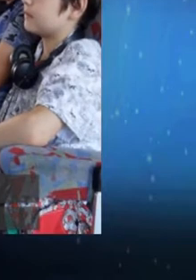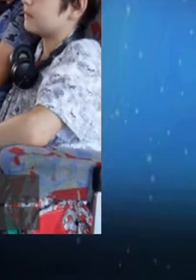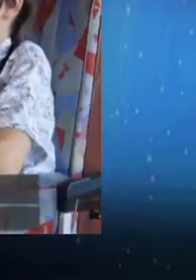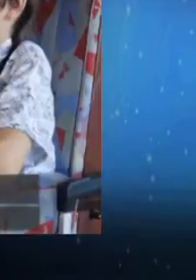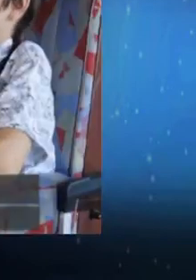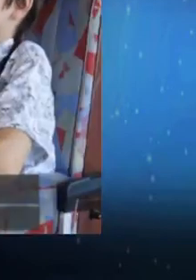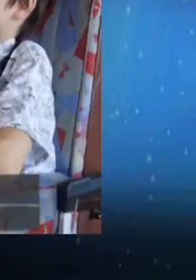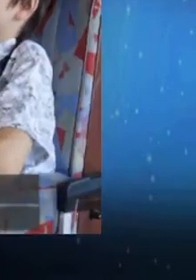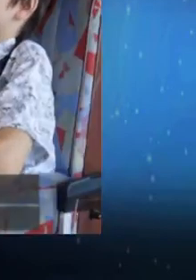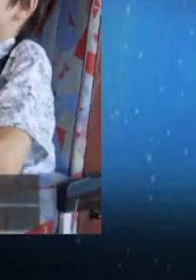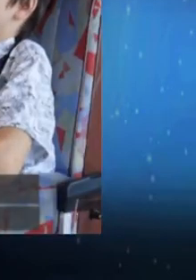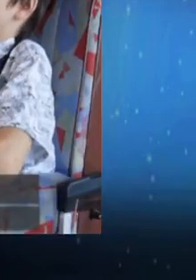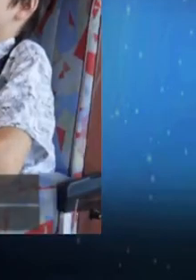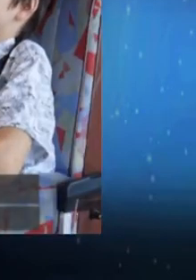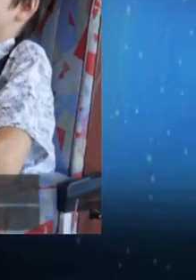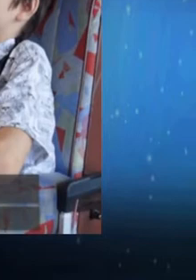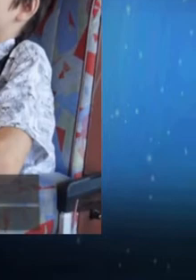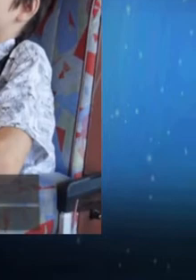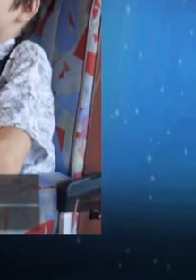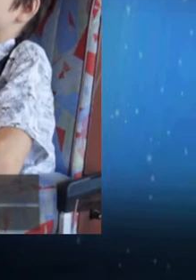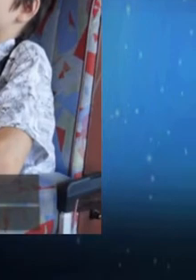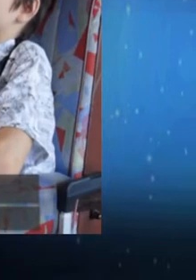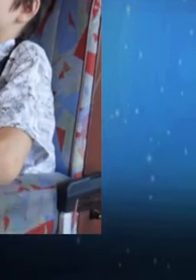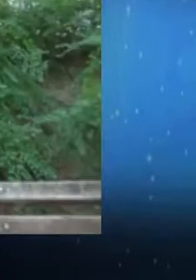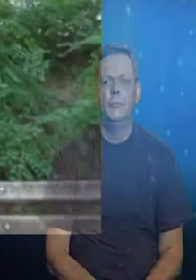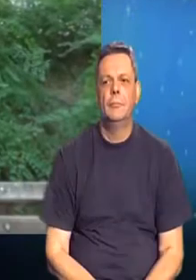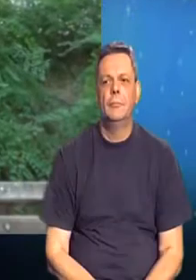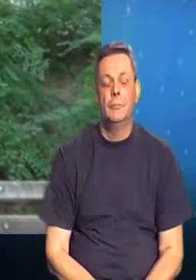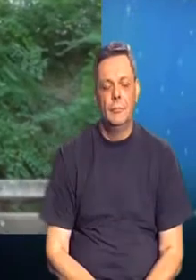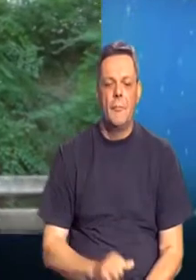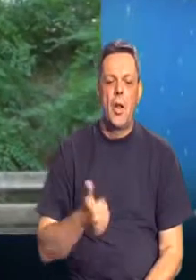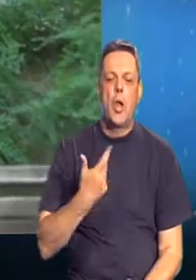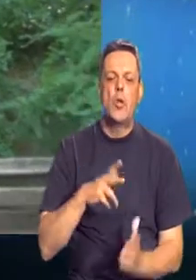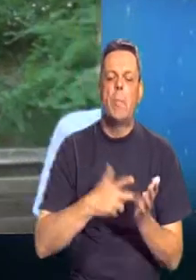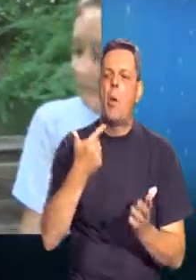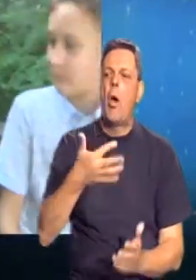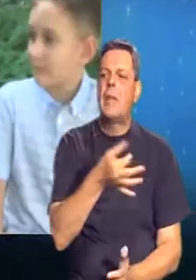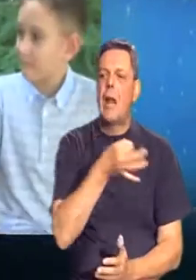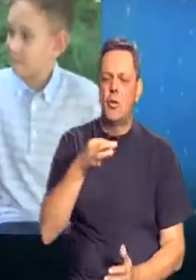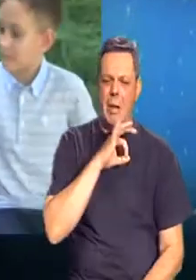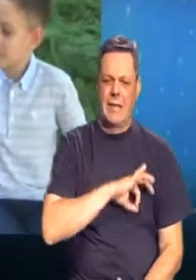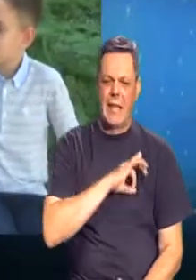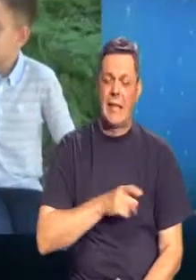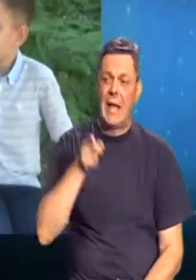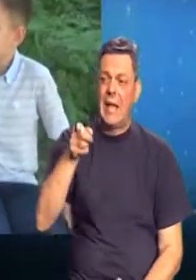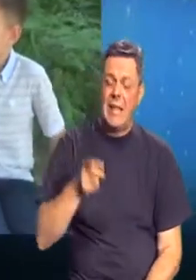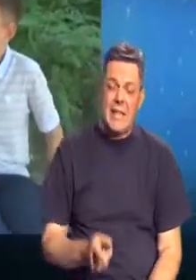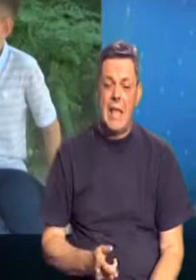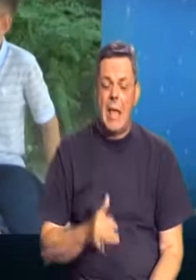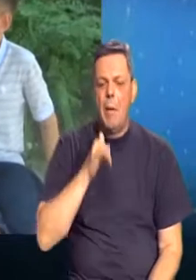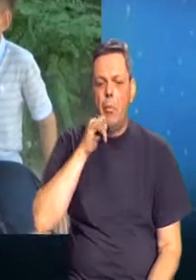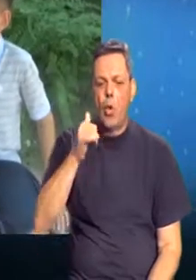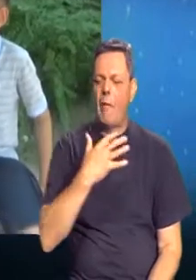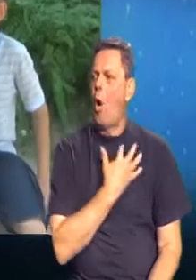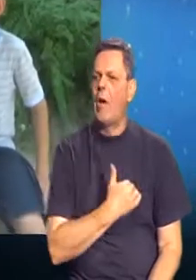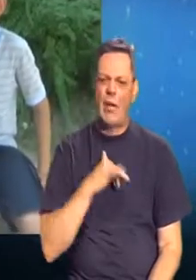weil die Natur in Kroatien ist sehr schön. A Josip je imao jedan super zadatak. Ti si, tako reći,